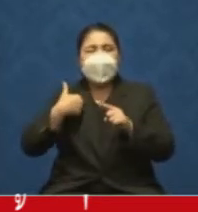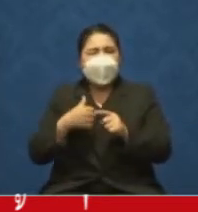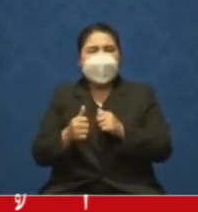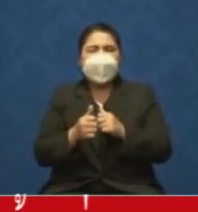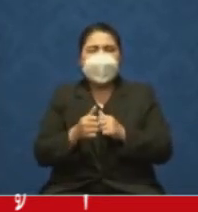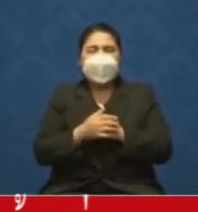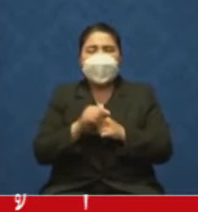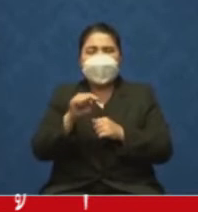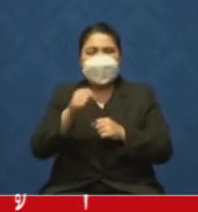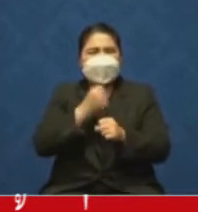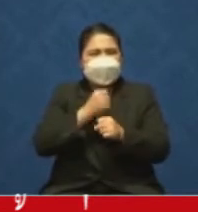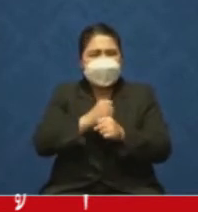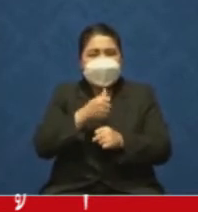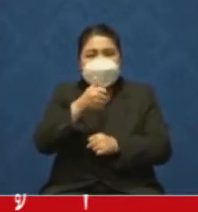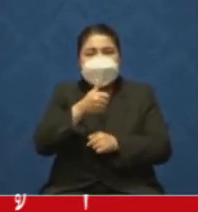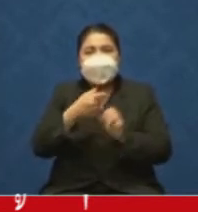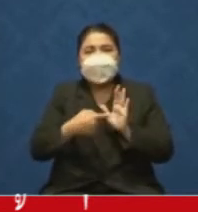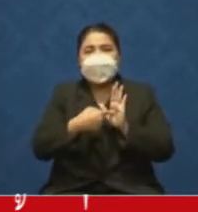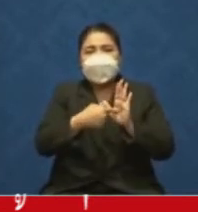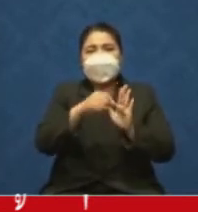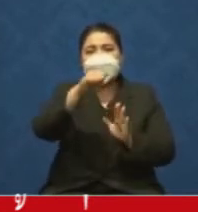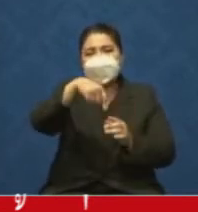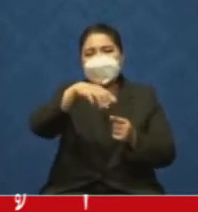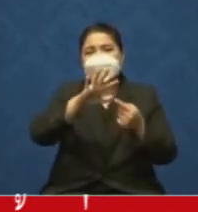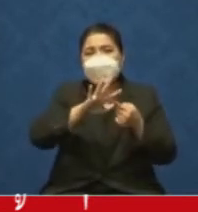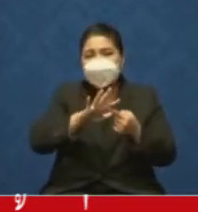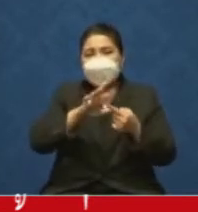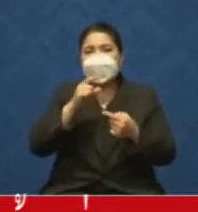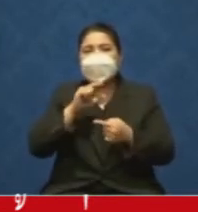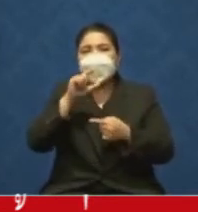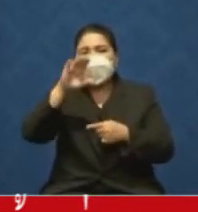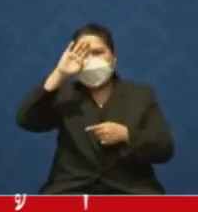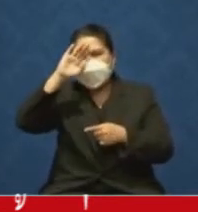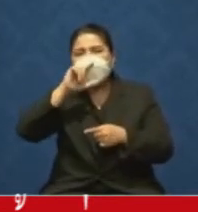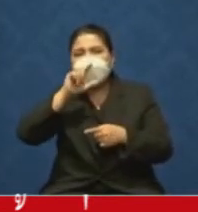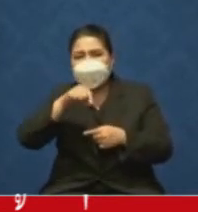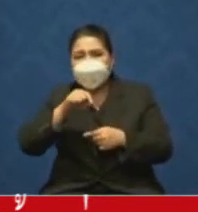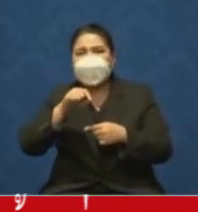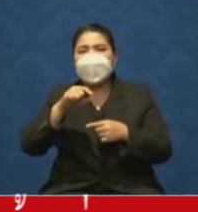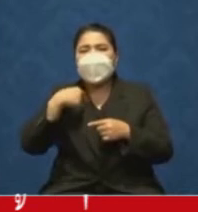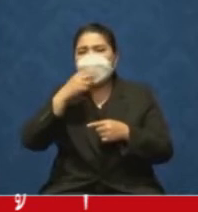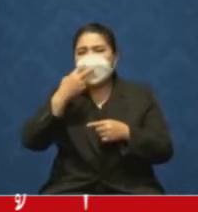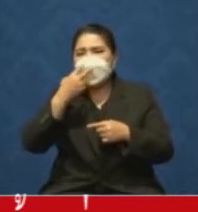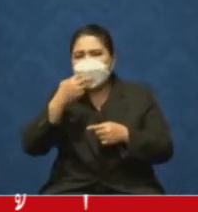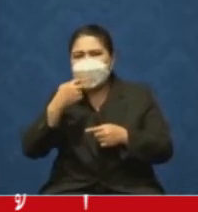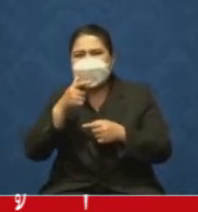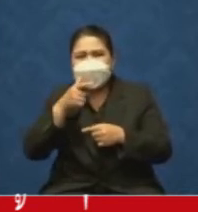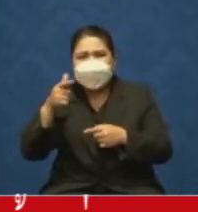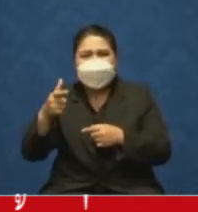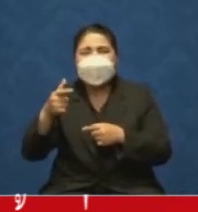เป็นโลกสาโลกไ้วันกโลกไ้วัดใหญ่สายพัใหม่